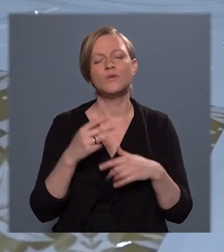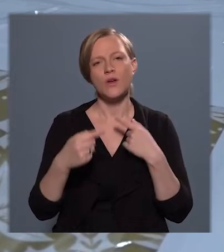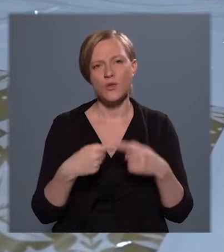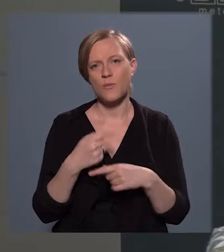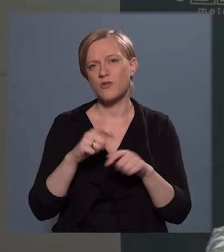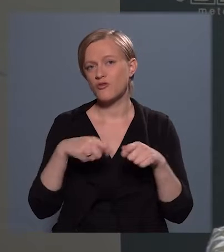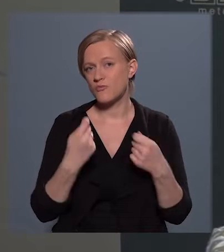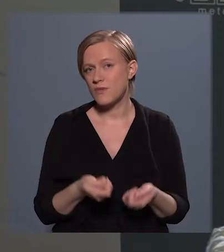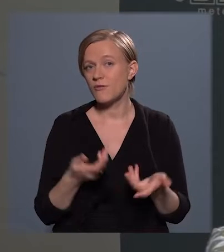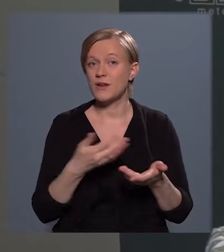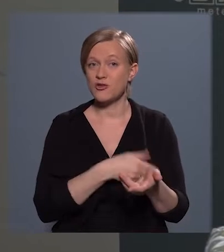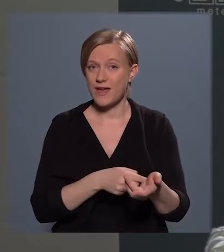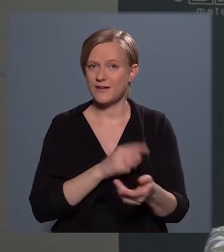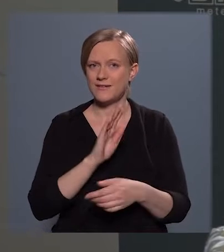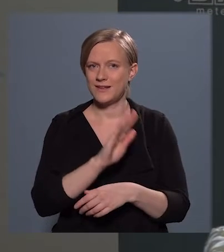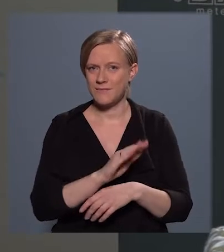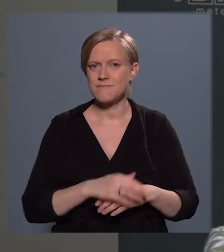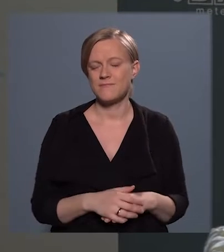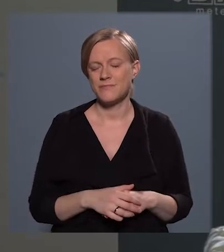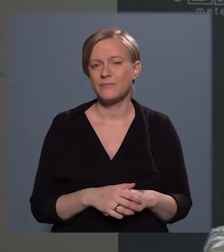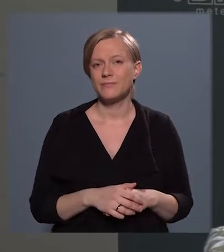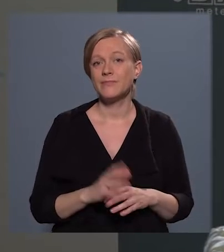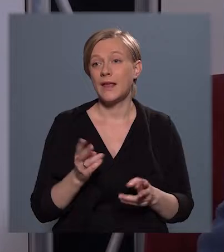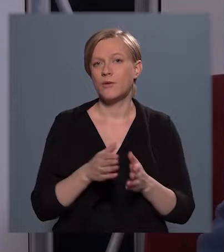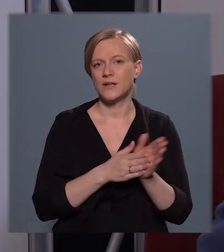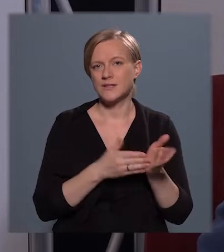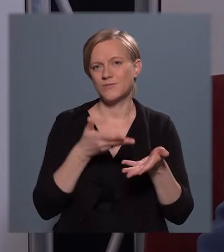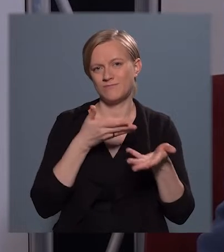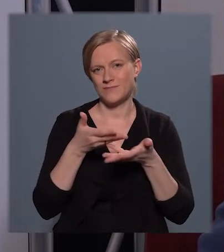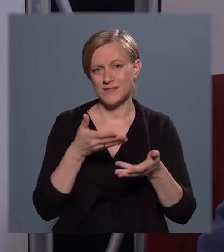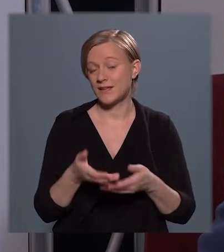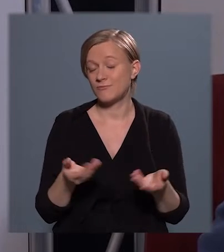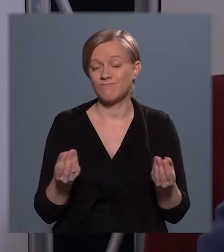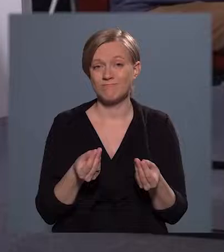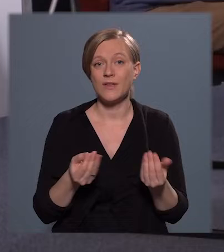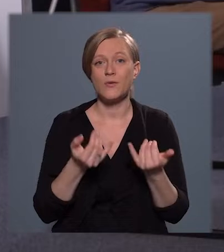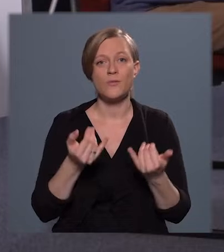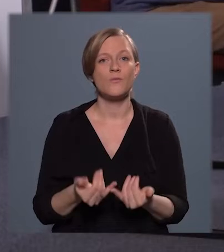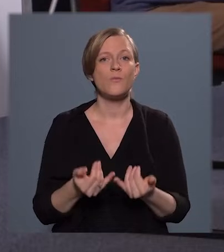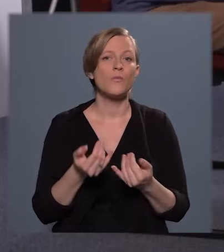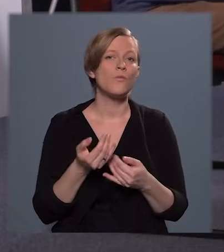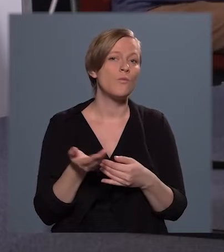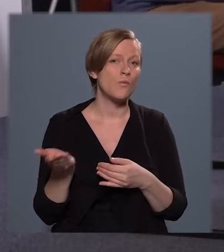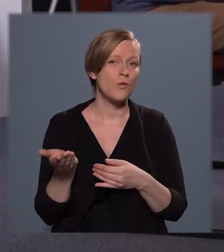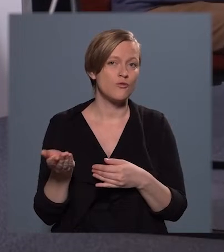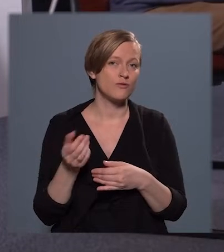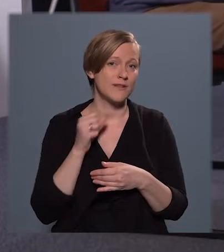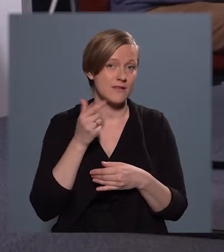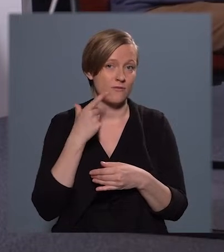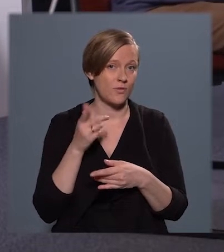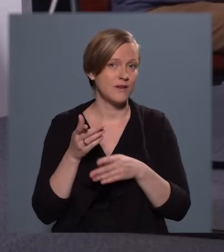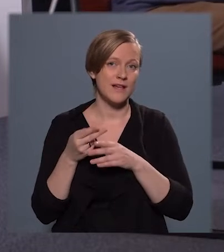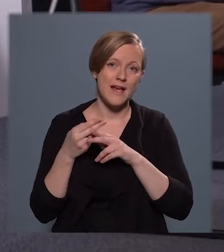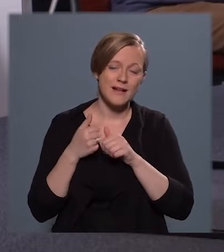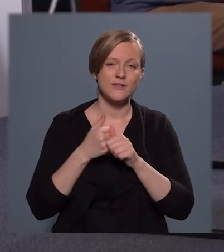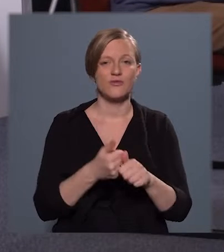megoldás szerint Erdélybe. És erről kezdjük a beszélgetést, hiszen Mustó Géza kísérte az önkormányzat